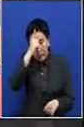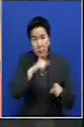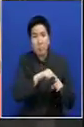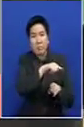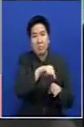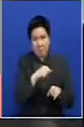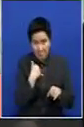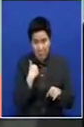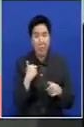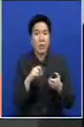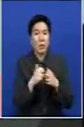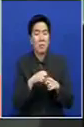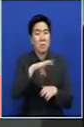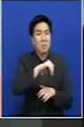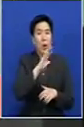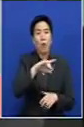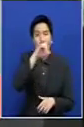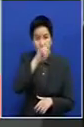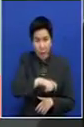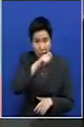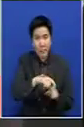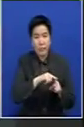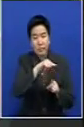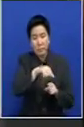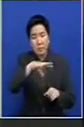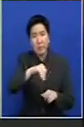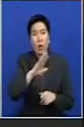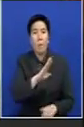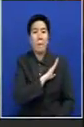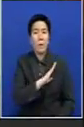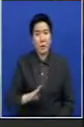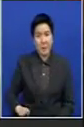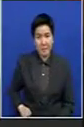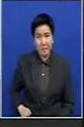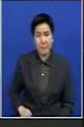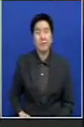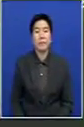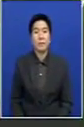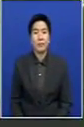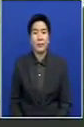แฟรงก์เฟิร์ตของเยอรมนีเมืองคาเลสของฝรั่งเศสและก็เมืองซีบรุกของเบลเยียมค่ะ